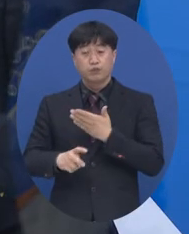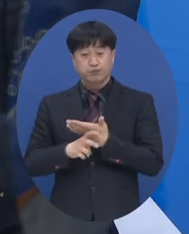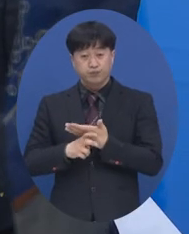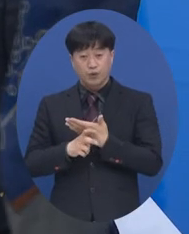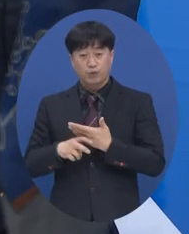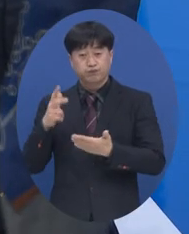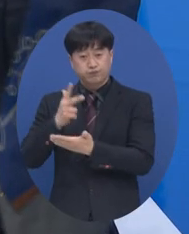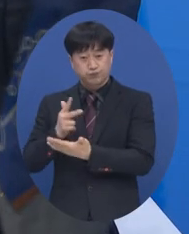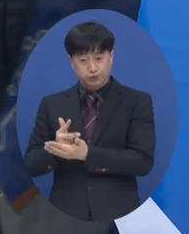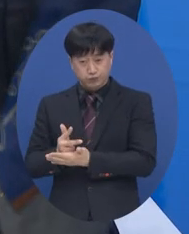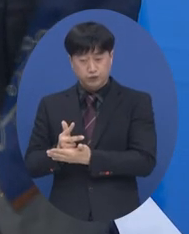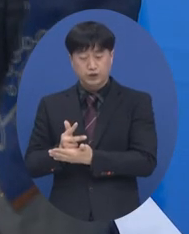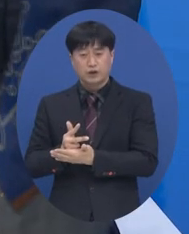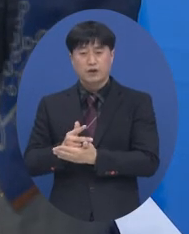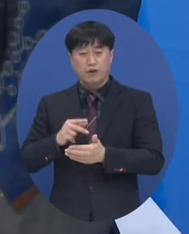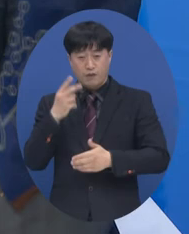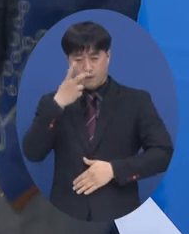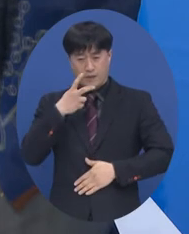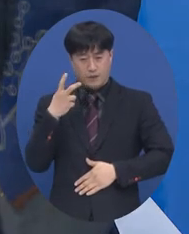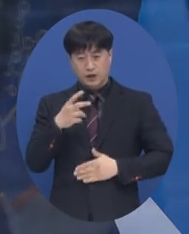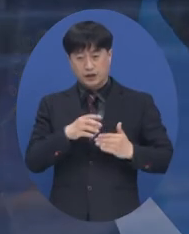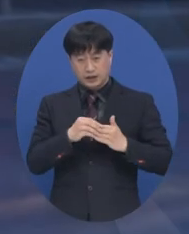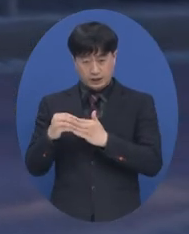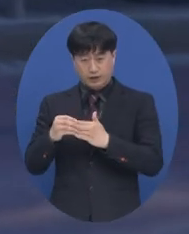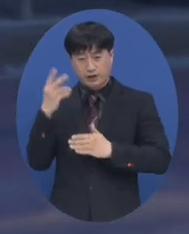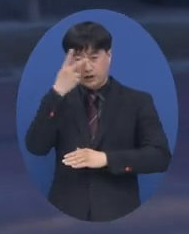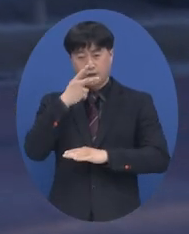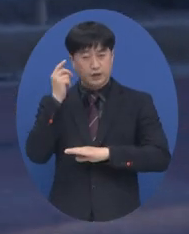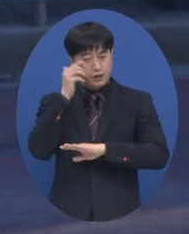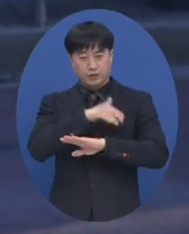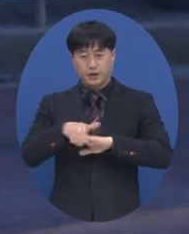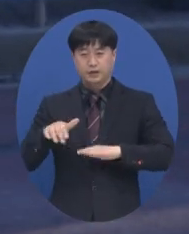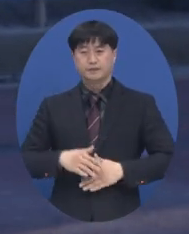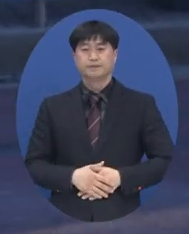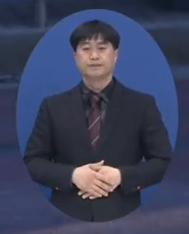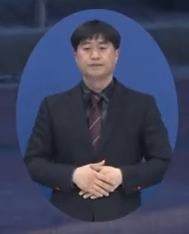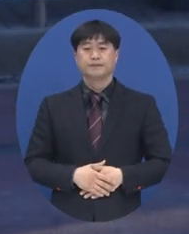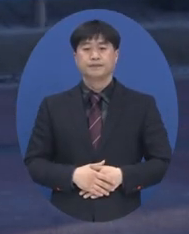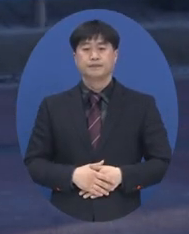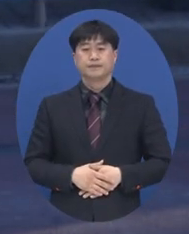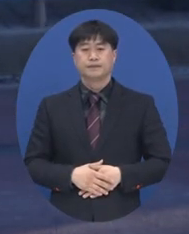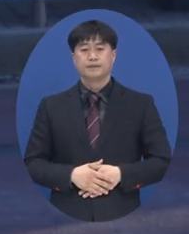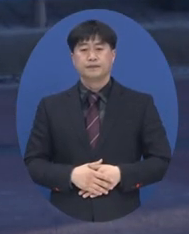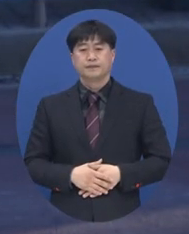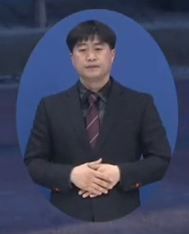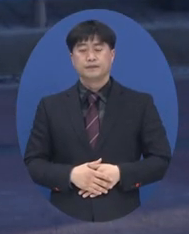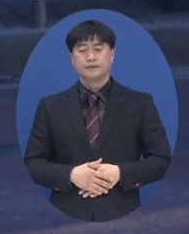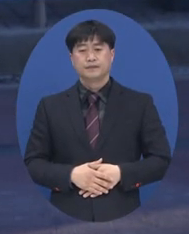시군의 적극 행정을 유도할 계획이라고 밝혔습니다. 경기 GTV 최창순입니다.